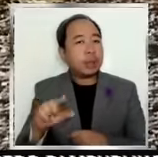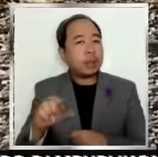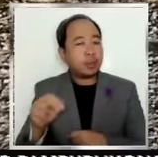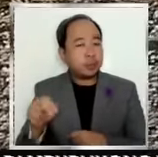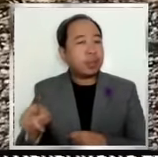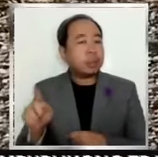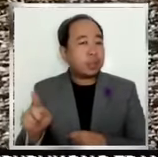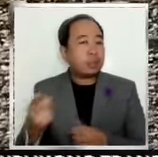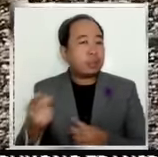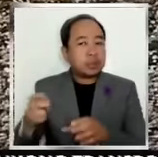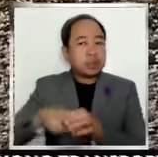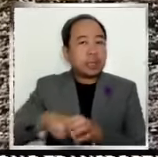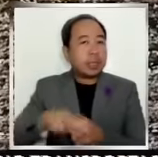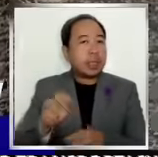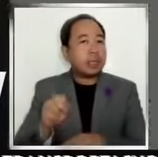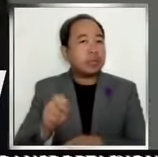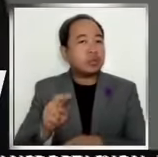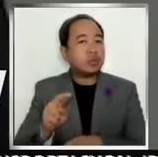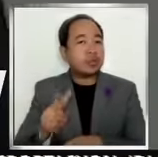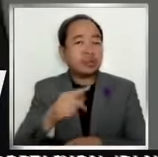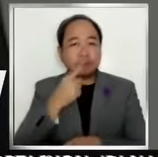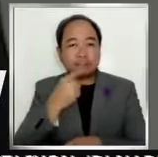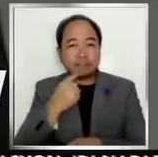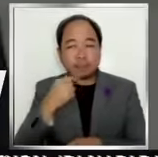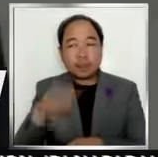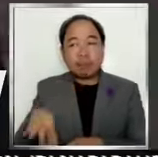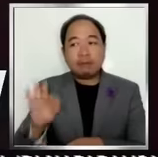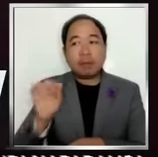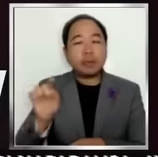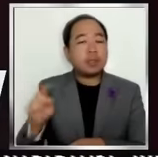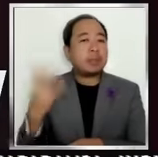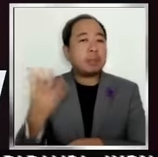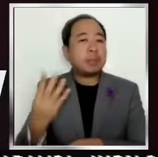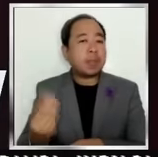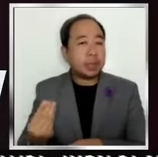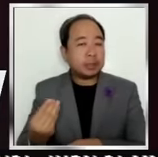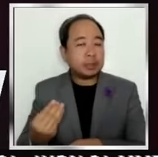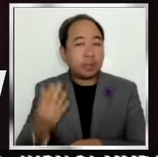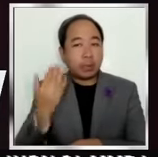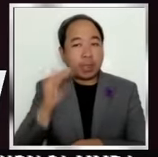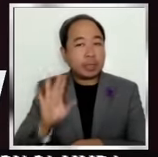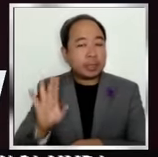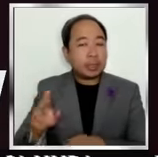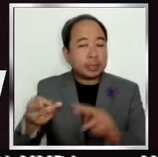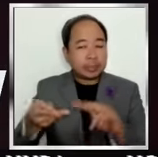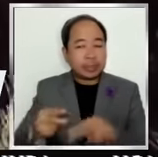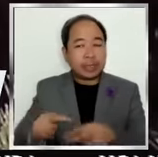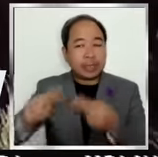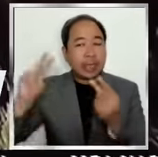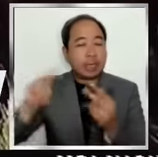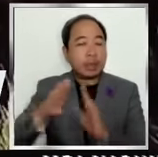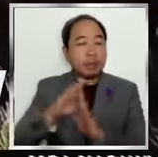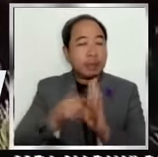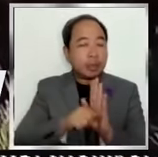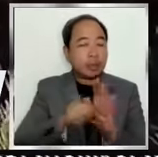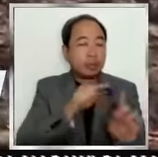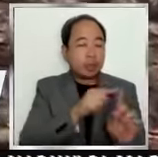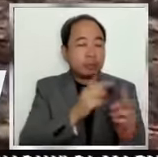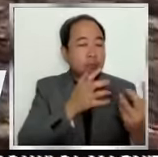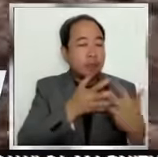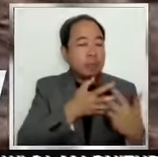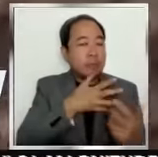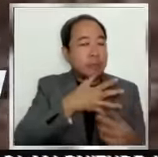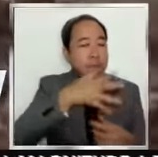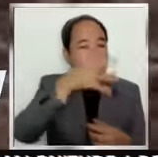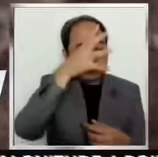na-recover ngga autoridad sa Batangas ito ay matapos mag-match sa DNA profile sa ng magulang ni camelon ang na-recover ng forensic